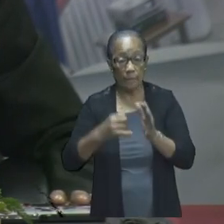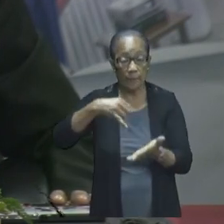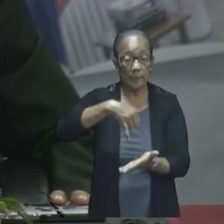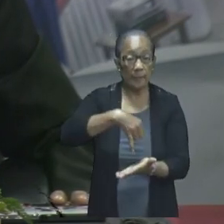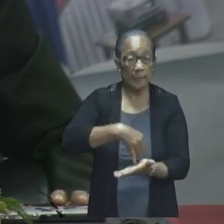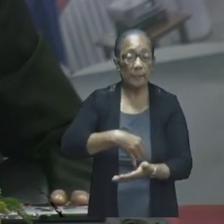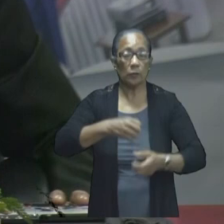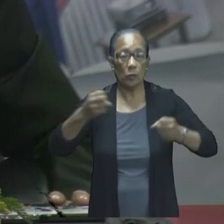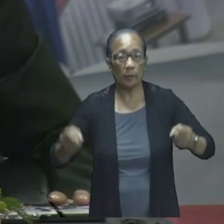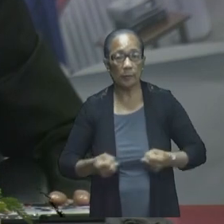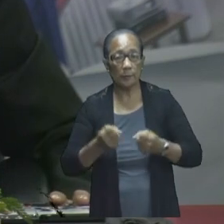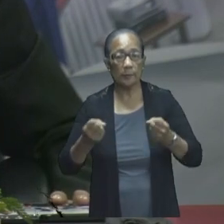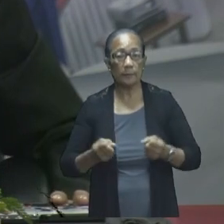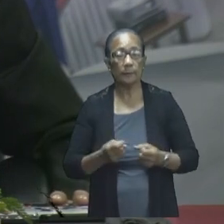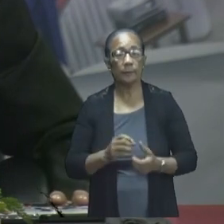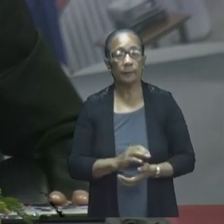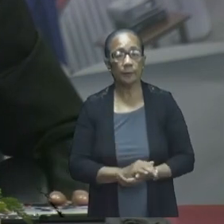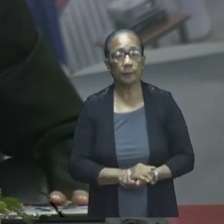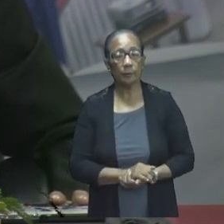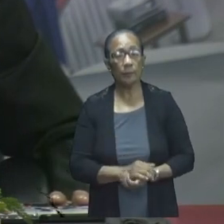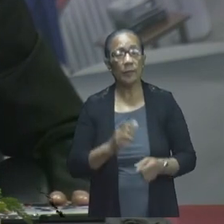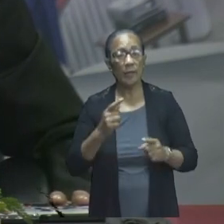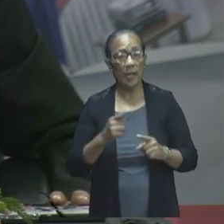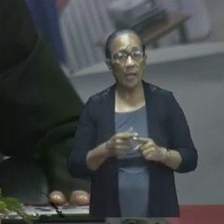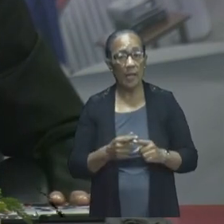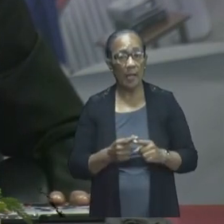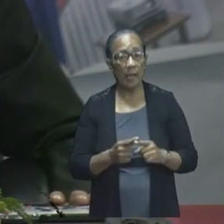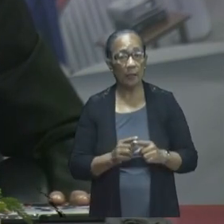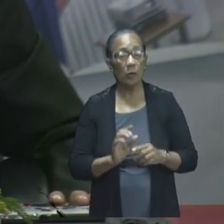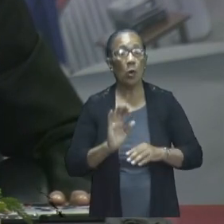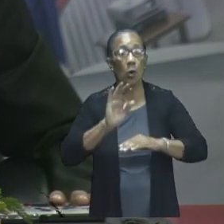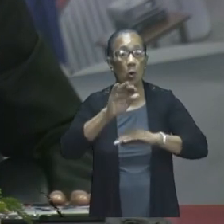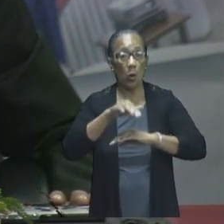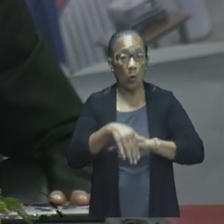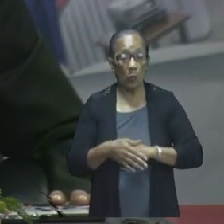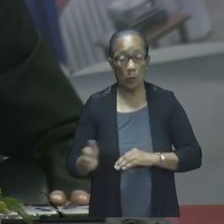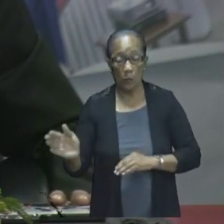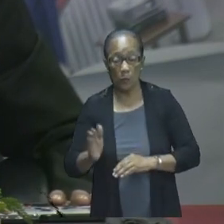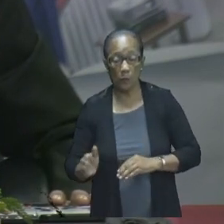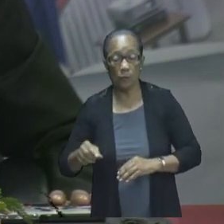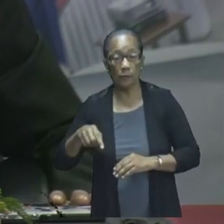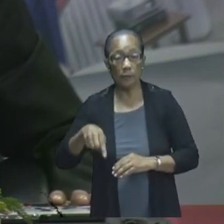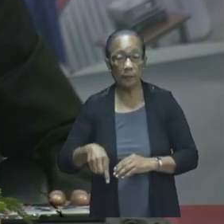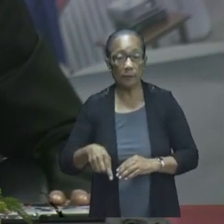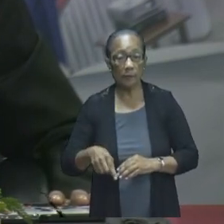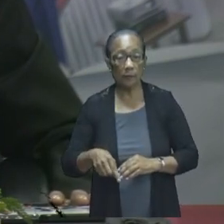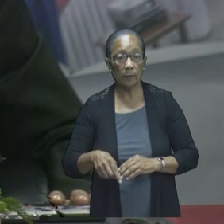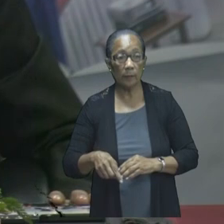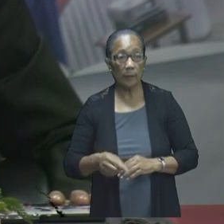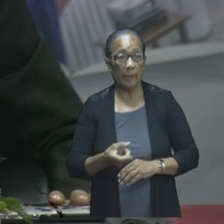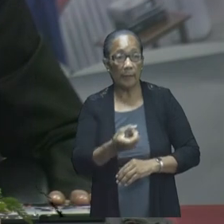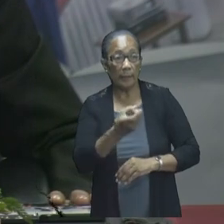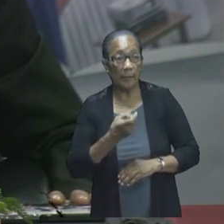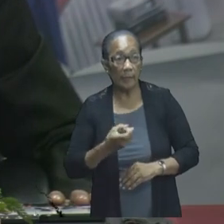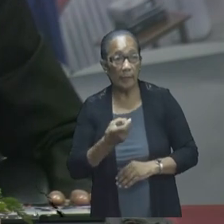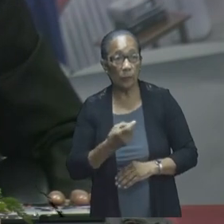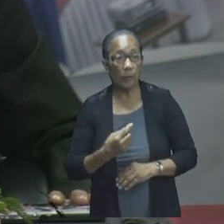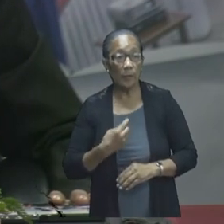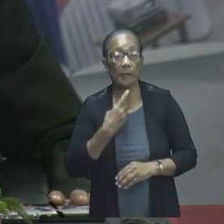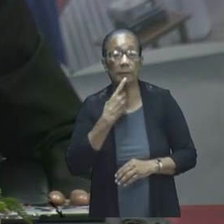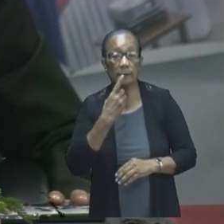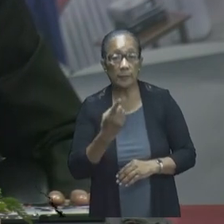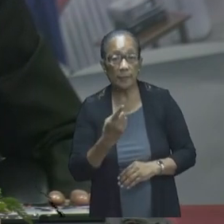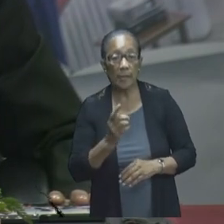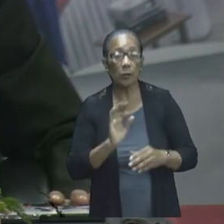naar de lokale content voor wat betreft de shark bay ze the expression of intéressé te gaan waarbij aangeven is dat wij in het kader